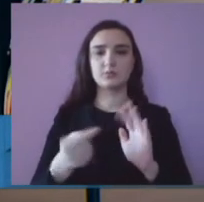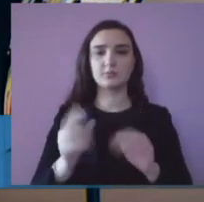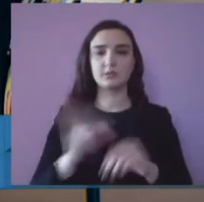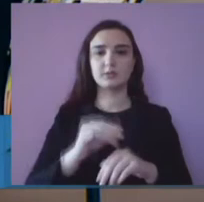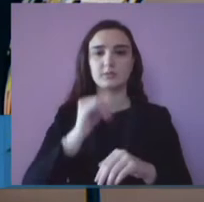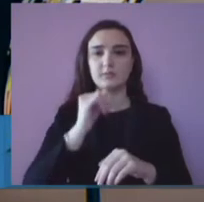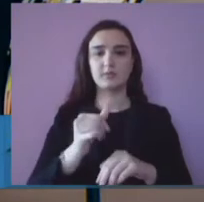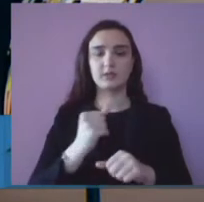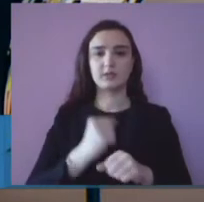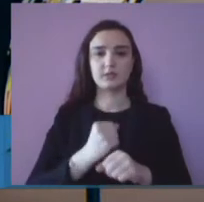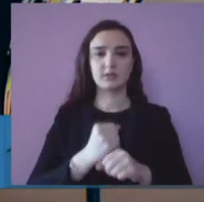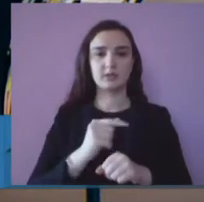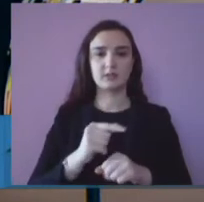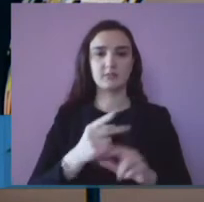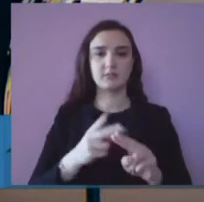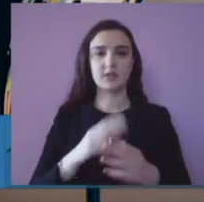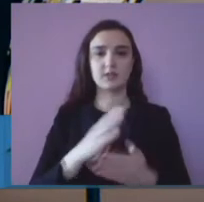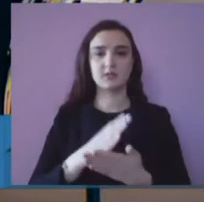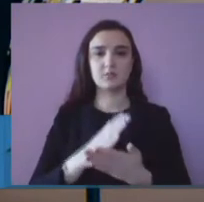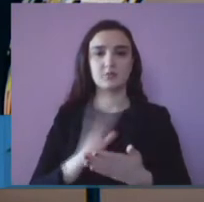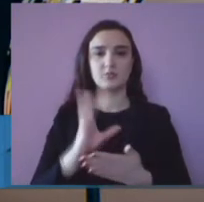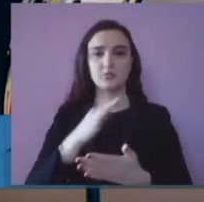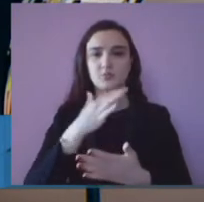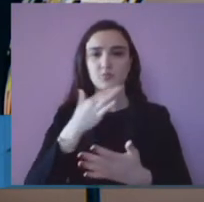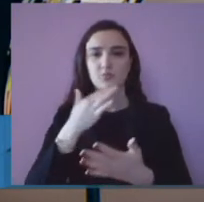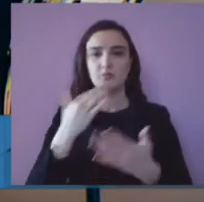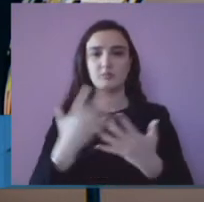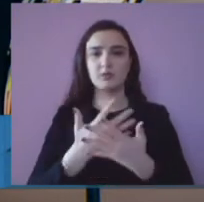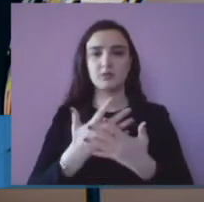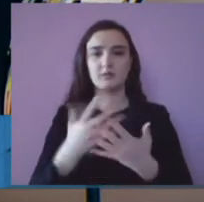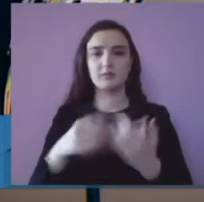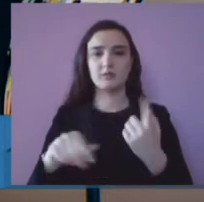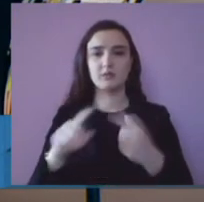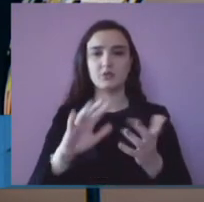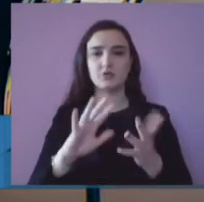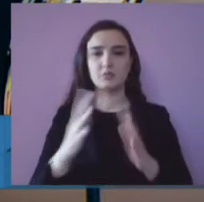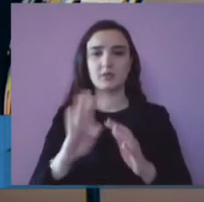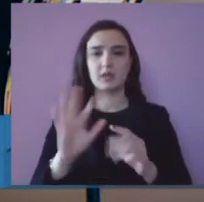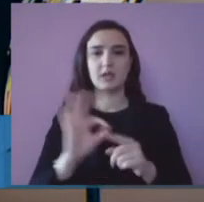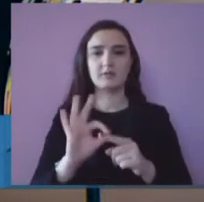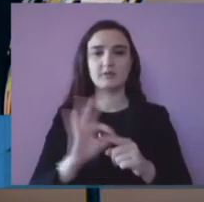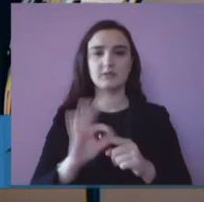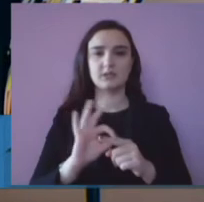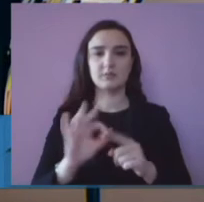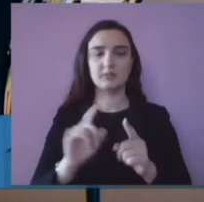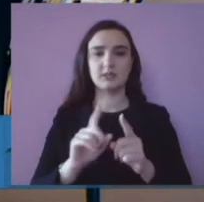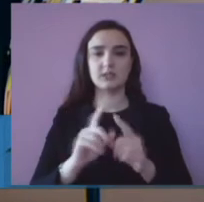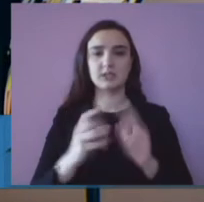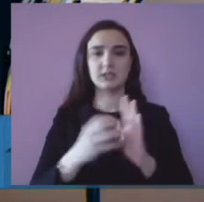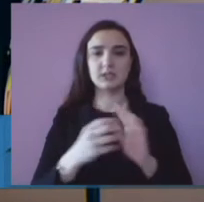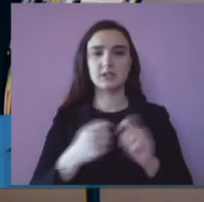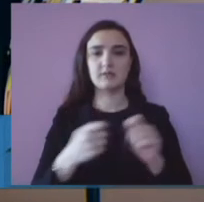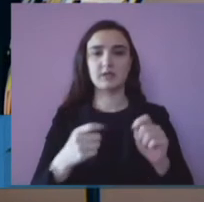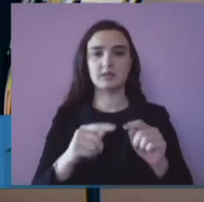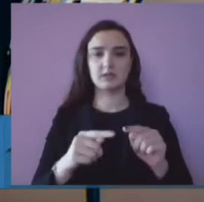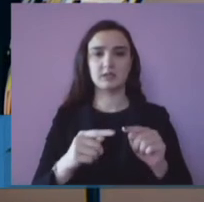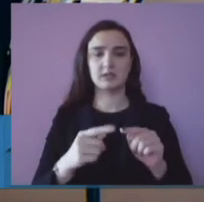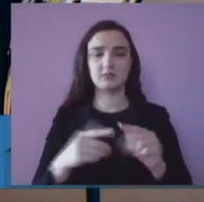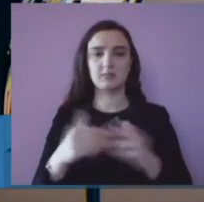მოახდენს. Არსებობს უამრავი შემთხვევები არა ავთვისებიანი ისეთი კვანძებისა, რომელიც